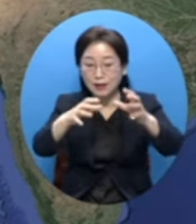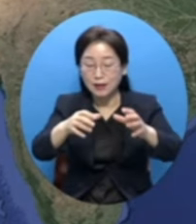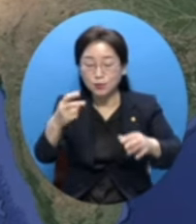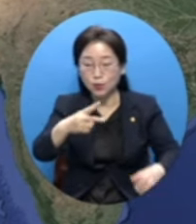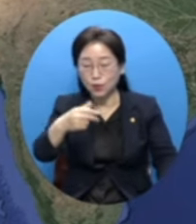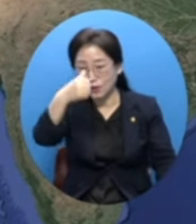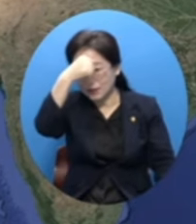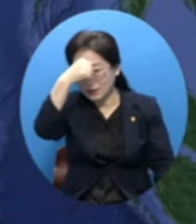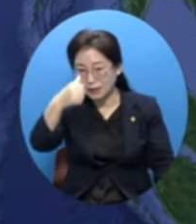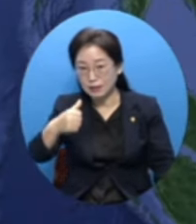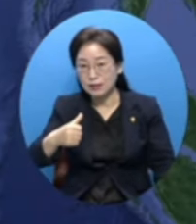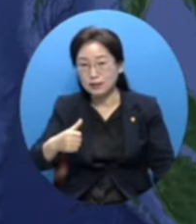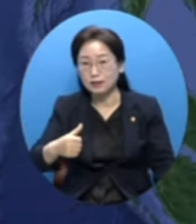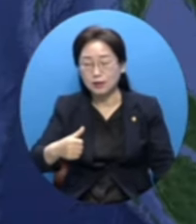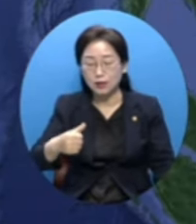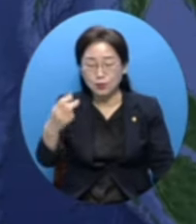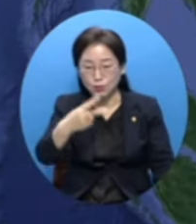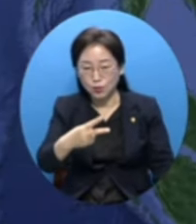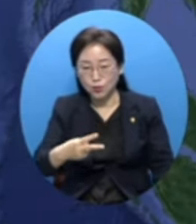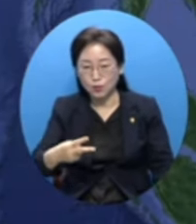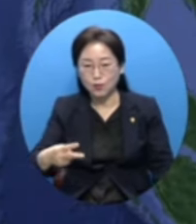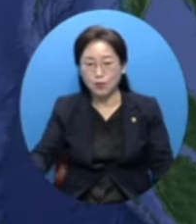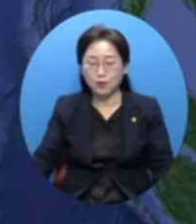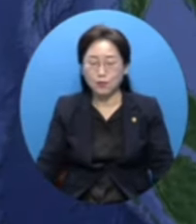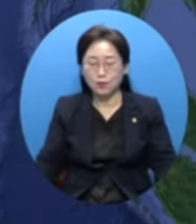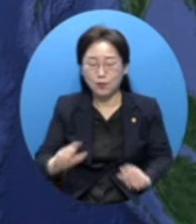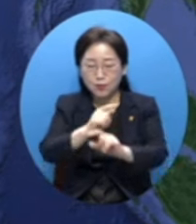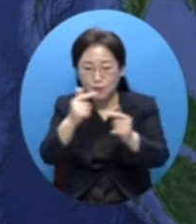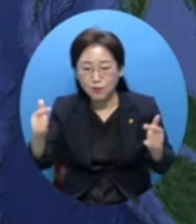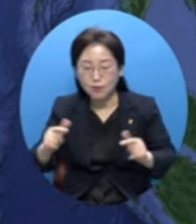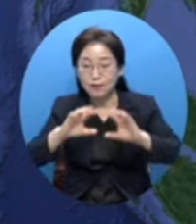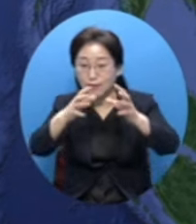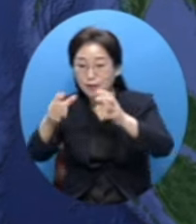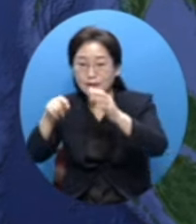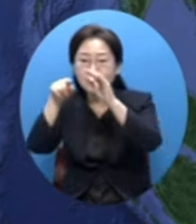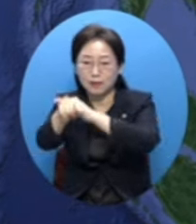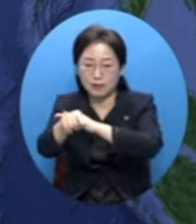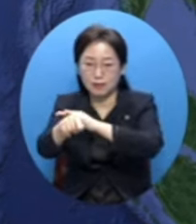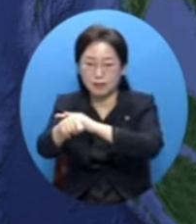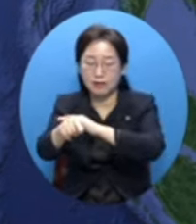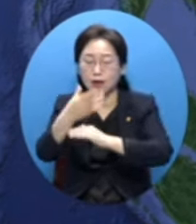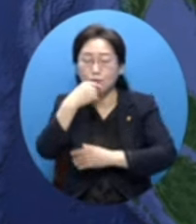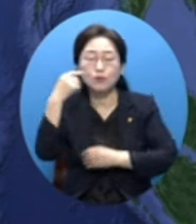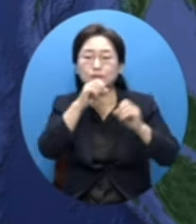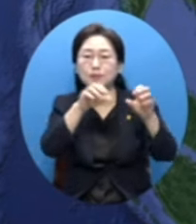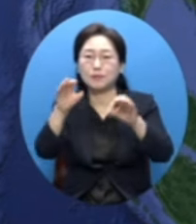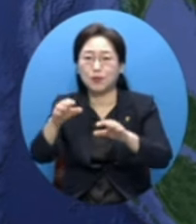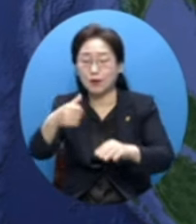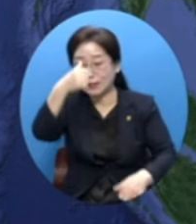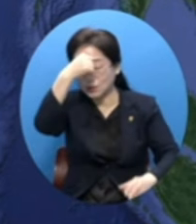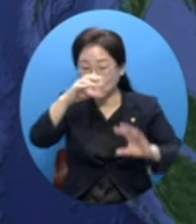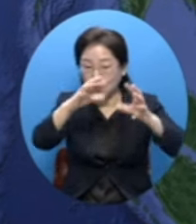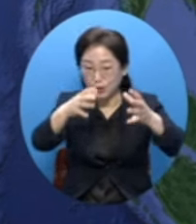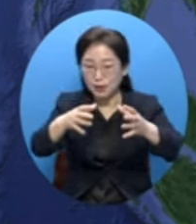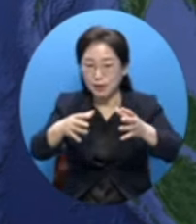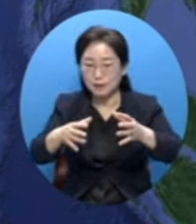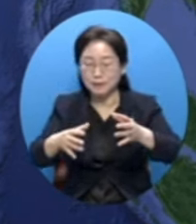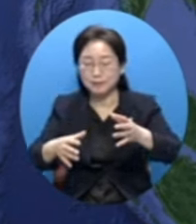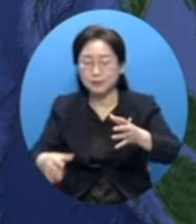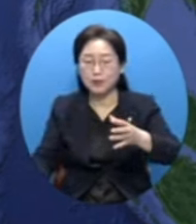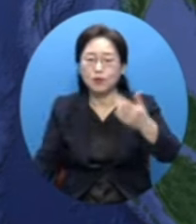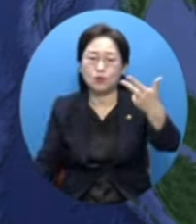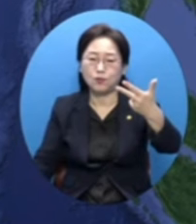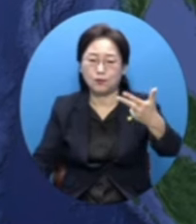인디아, 이디오피아 등 여러 나라 가서 복음을 전하고 특별히 인도 남부 지역에 7개 교회를 세우고 AD